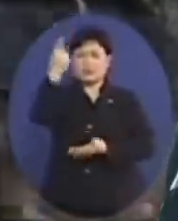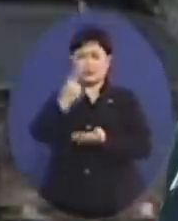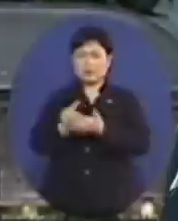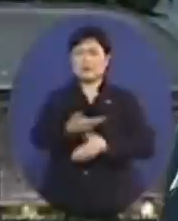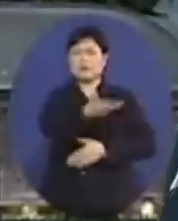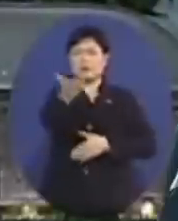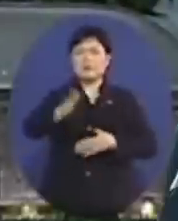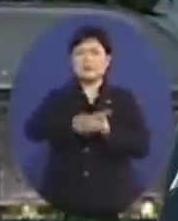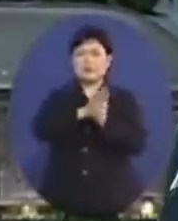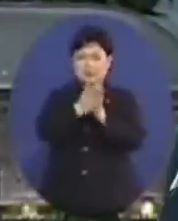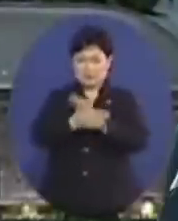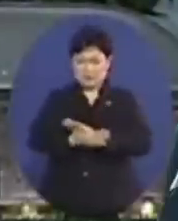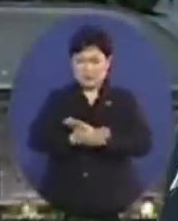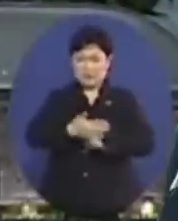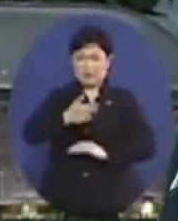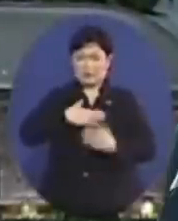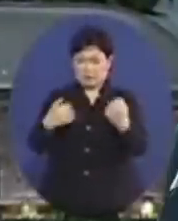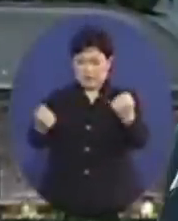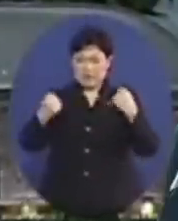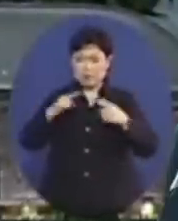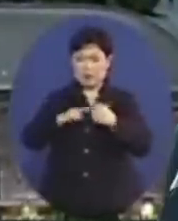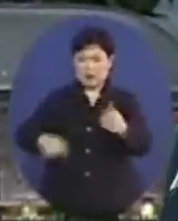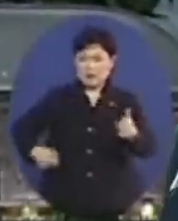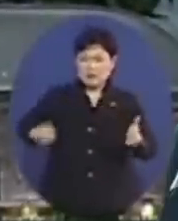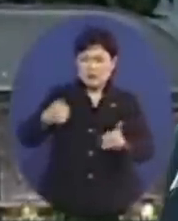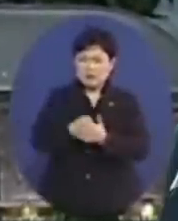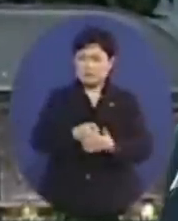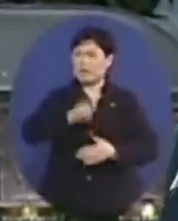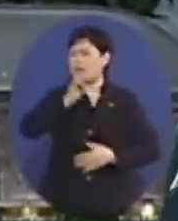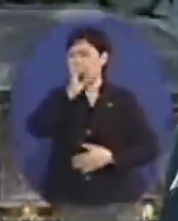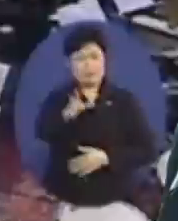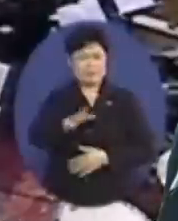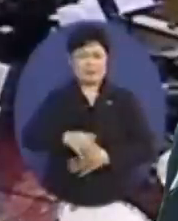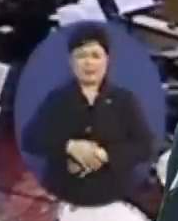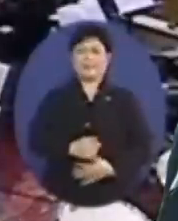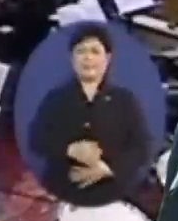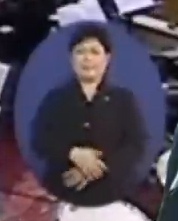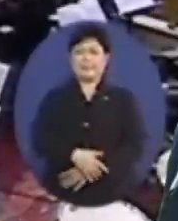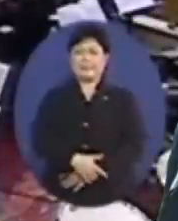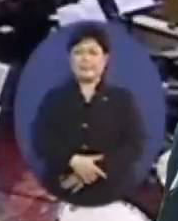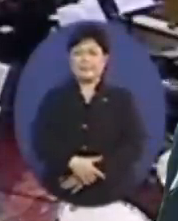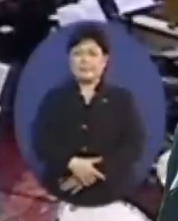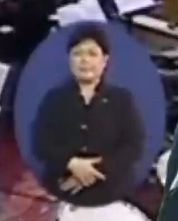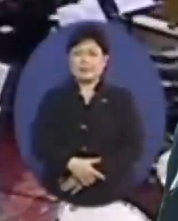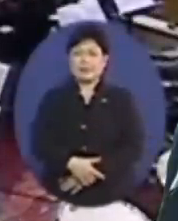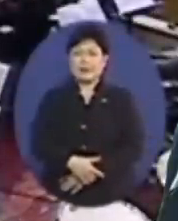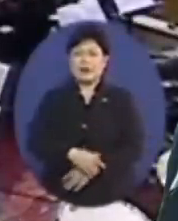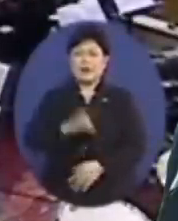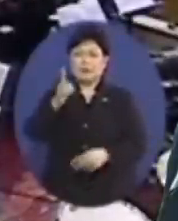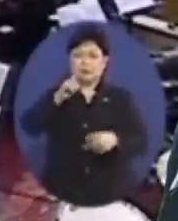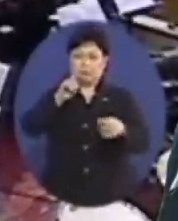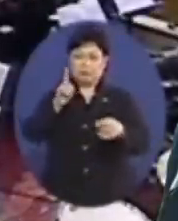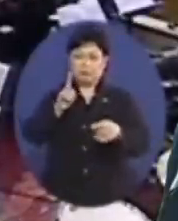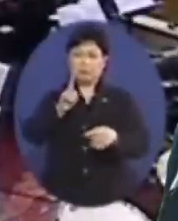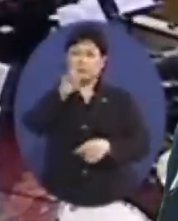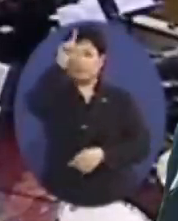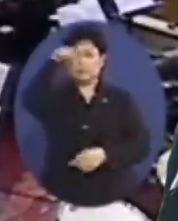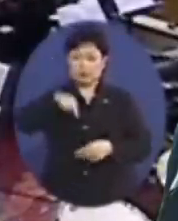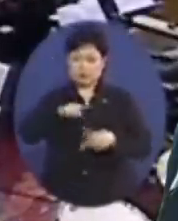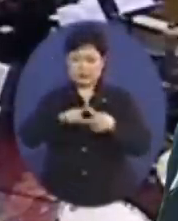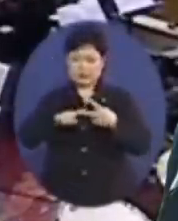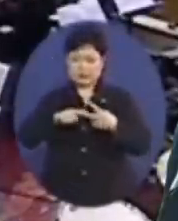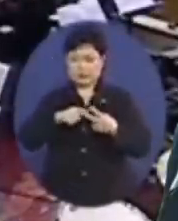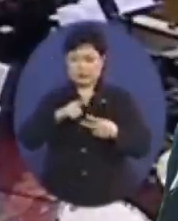여러분을 변화시키지 여러분 힘과 결심으로는 안 됩니다. 전지전능하신 하나님의 계획과 섭리를 우리